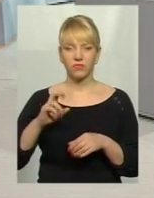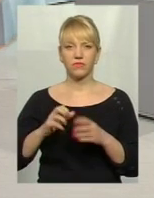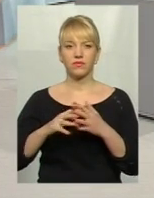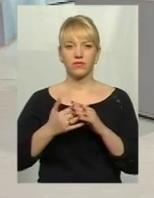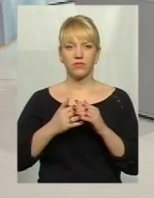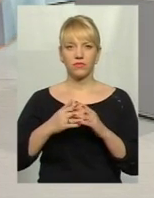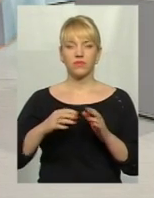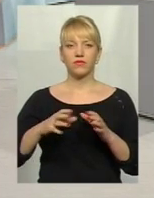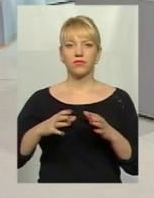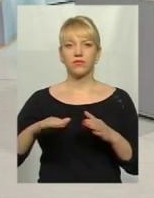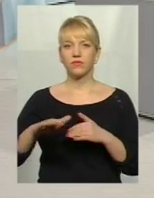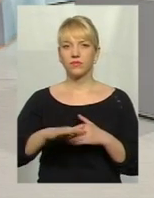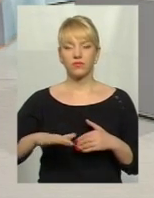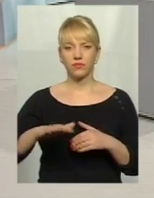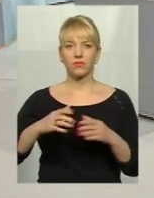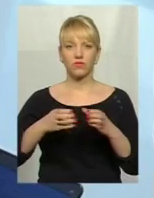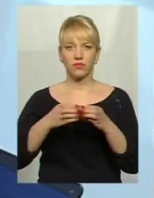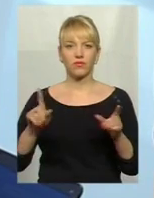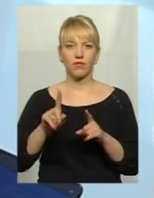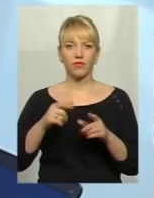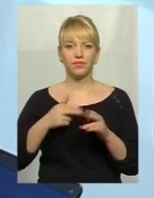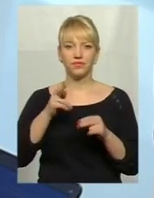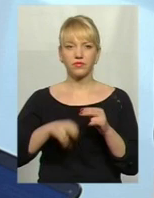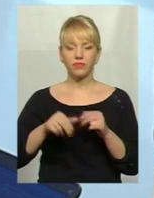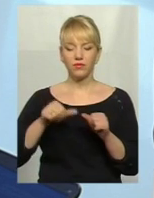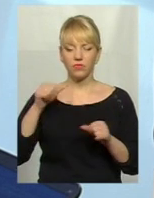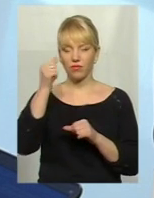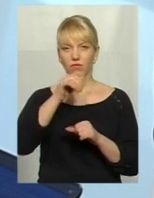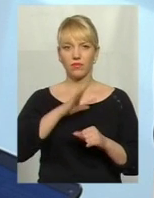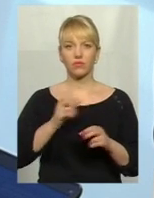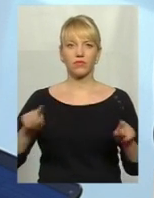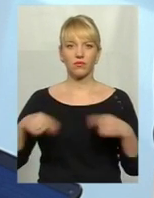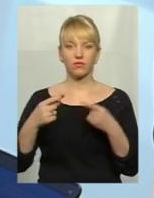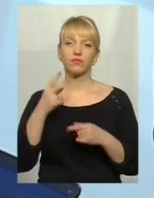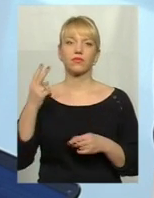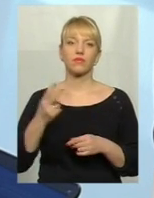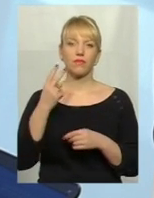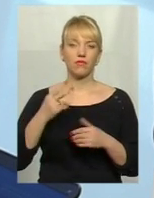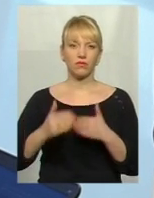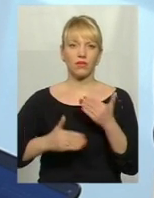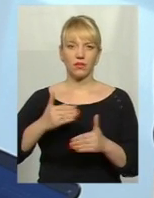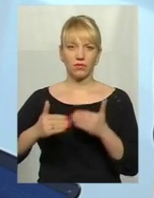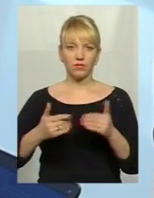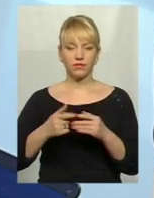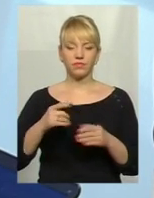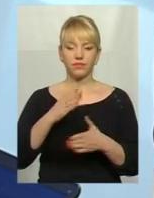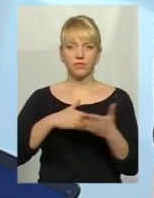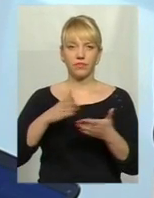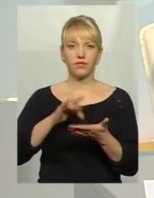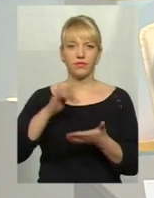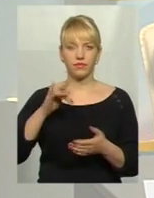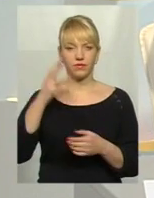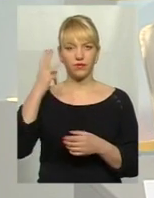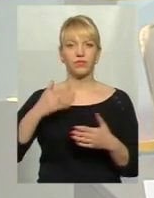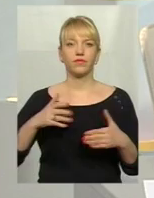територіальної громади, яка, власне, наприкінці минулого року була створена, скажімо, в другій хвилі децентралізації на Хмельниччині. Доброго